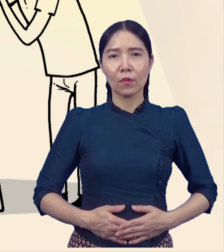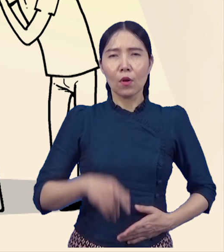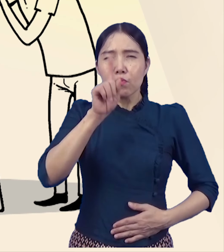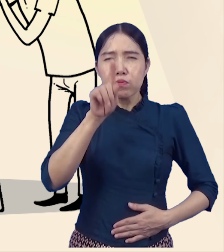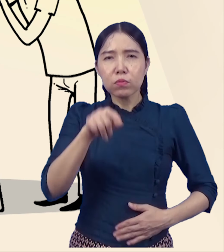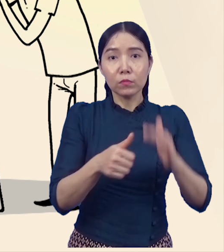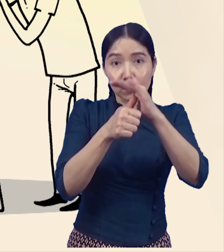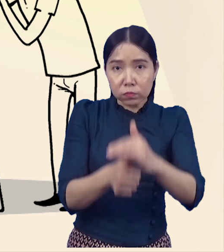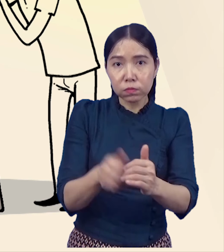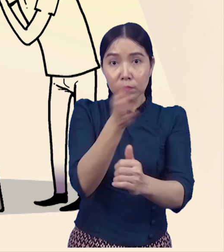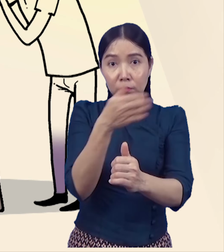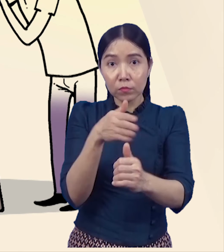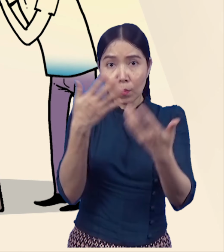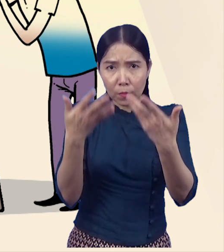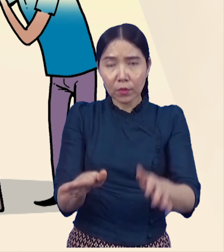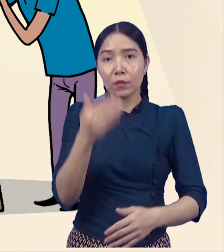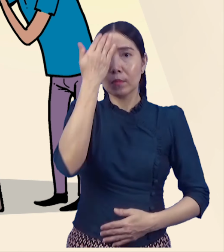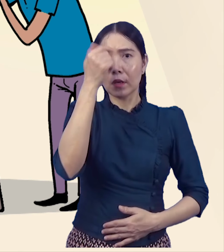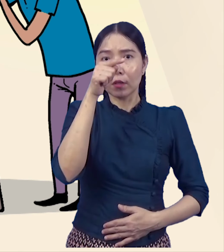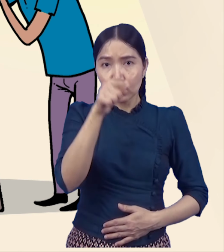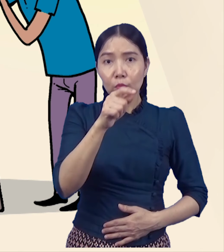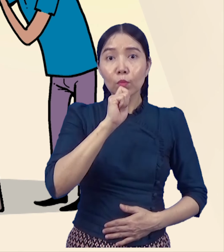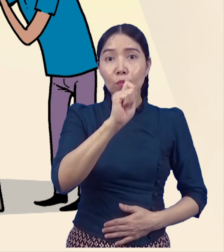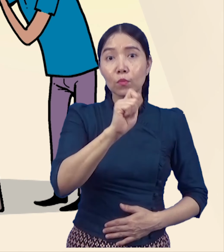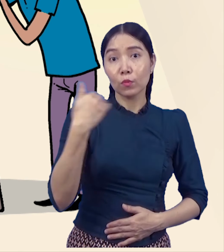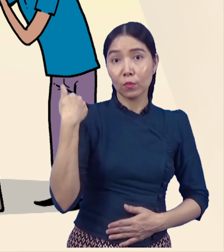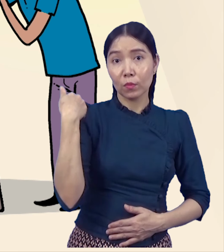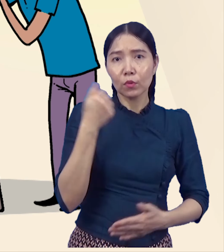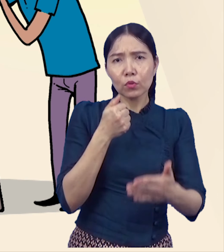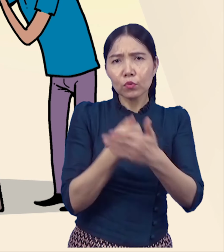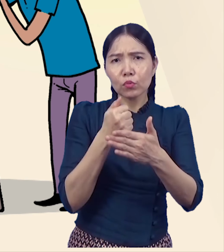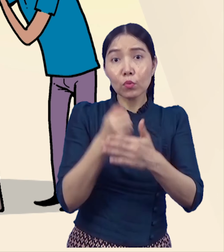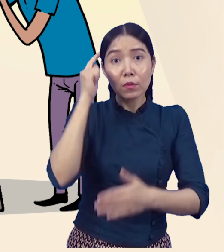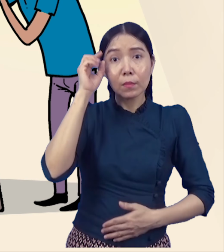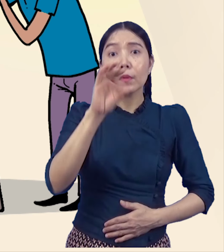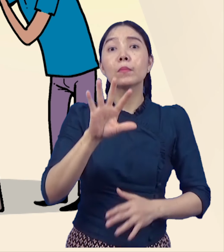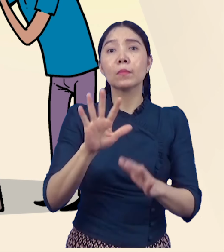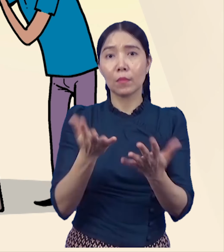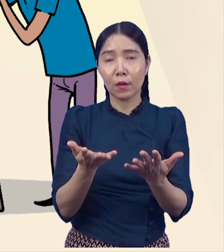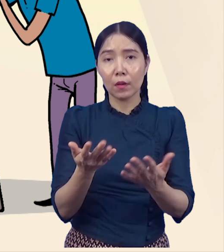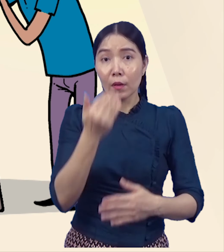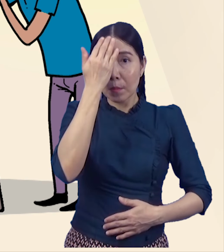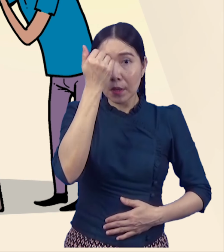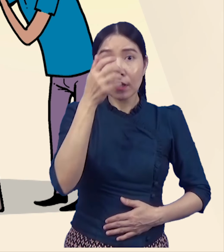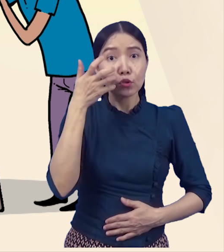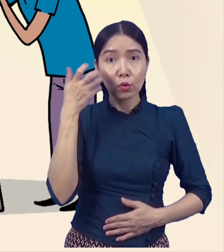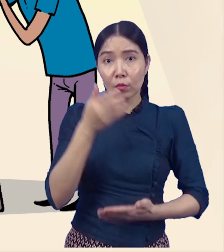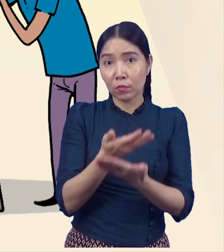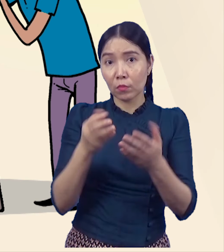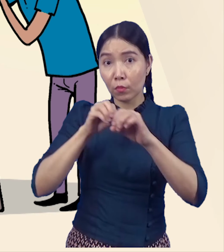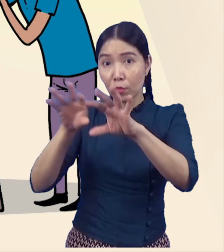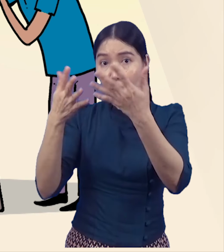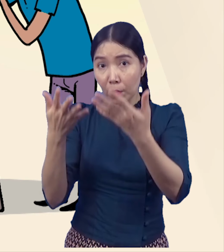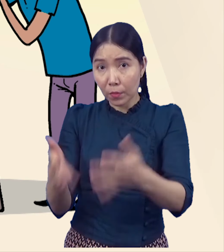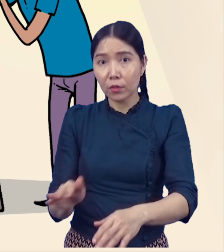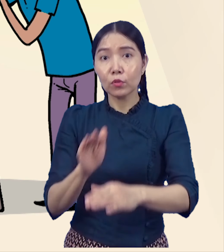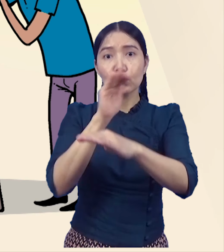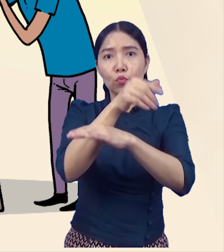အတွက်အကြံဖတ်မှုမှလွတ်မြောက်လာသူအပေါ်တက်ရောက်လာနိုင်သောဘေးအန္တရာယ်များနှင့်မီဒီယာတွင်ဖော်ပြခံရမှုအတွက်